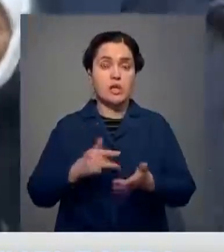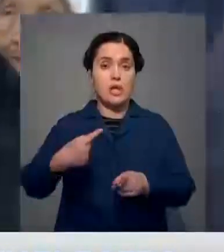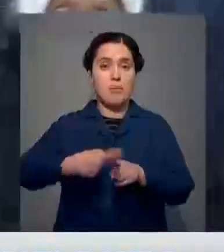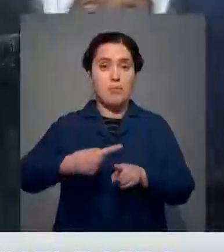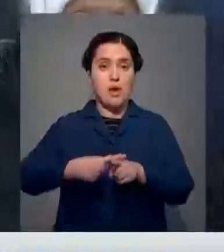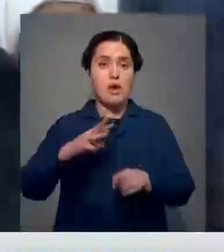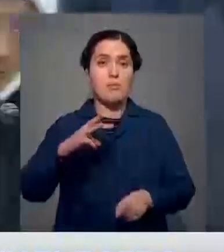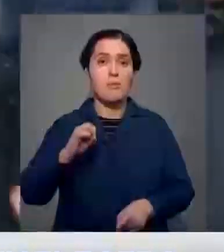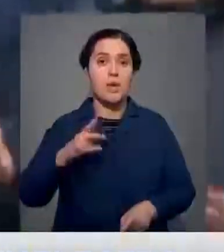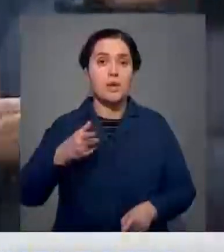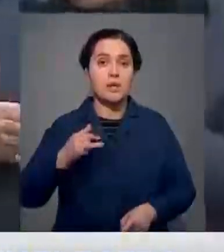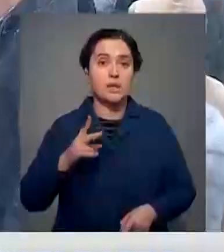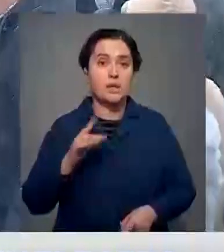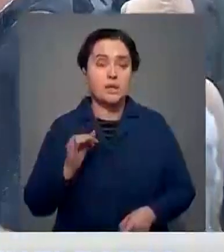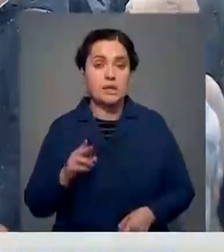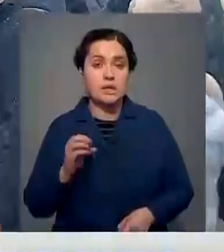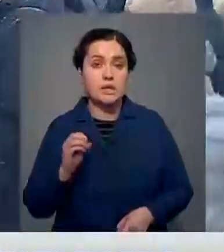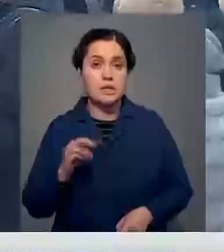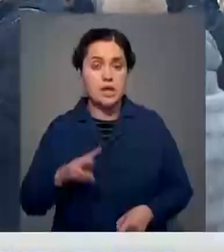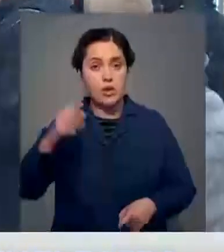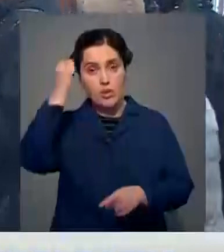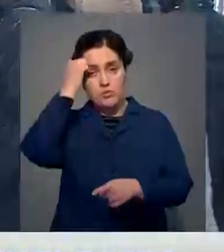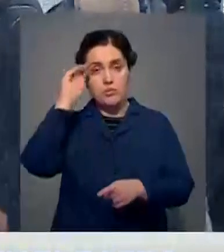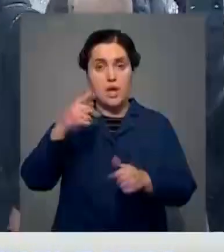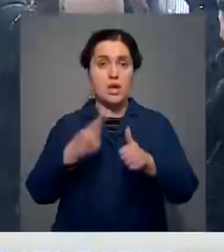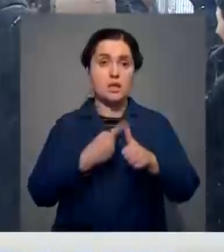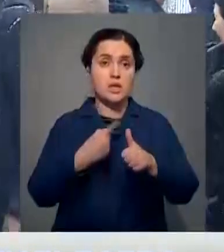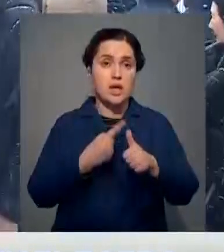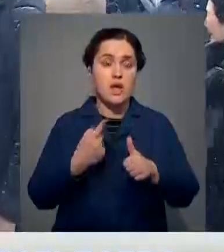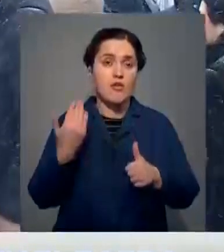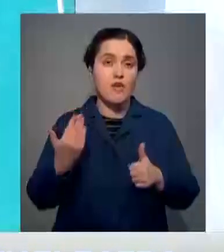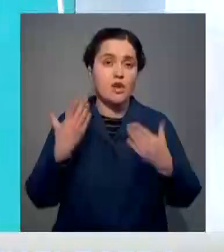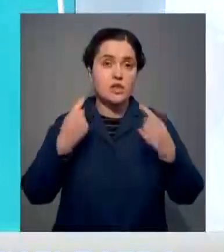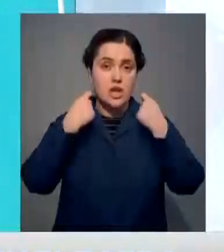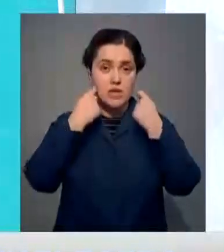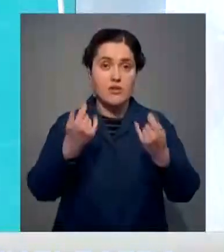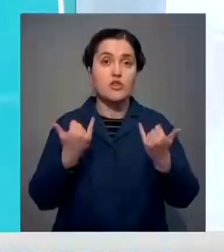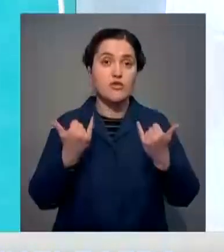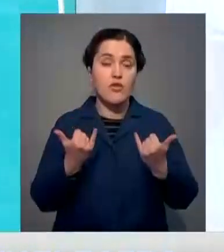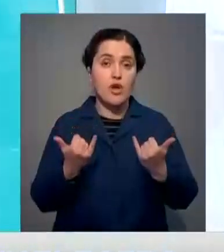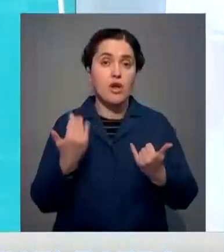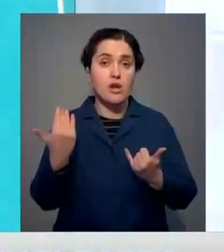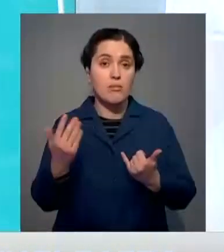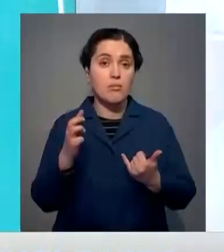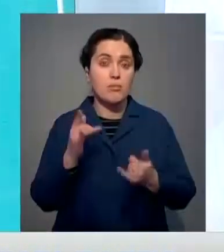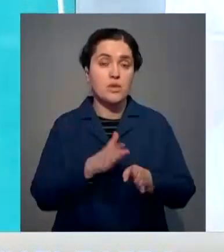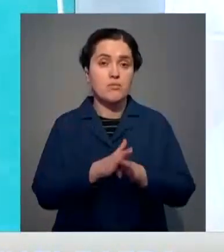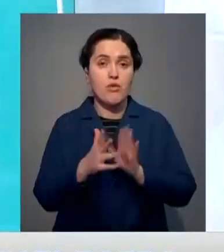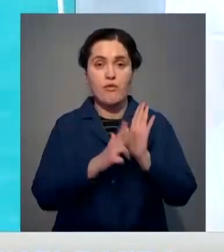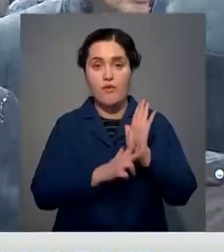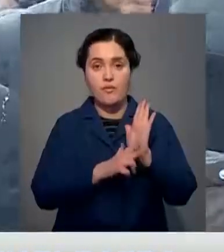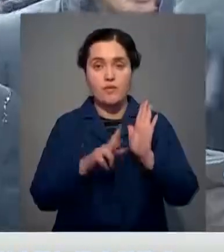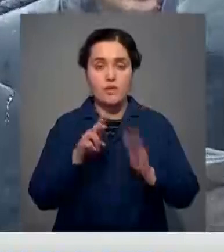пересекает Мәңгілік-ел. Увековечили имя лауреата государственной премии в его день рождения. Сегодня ему бы исполнилось 80